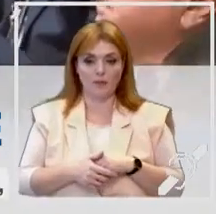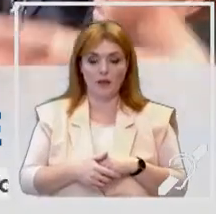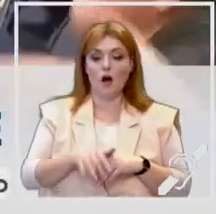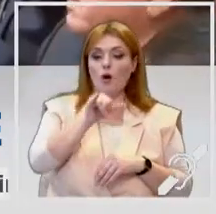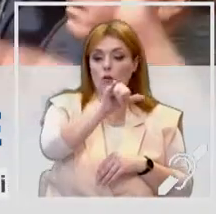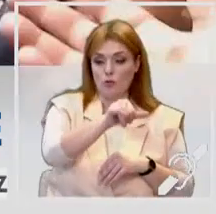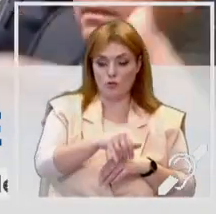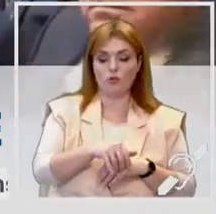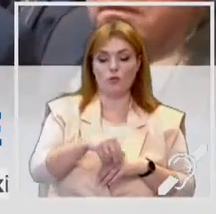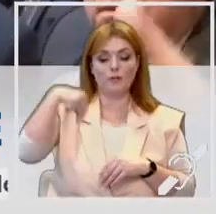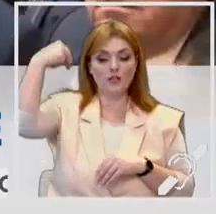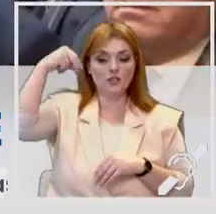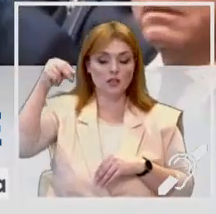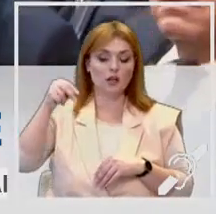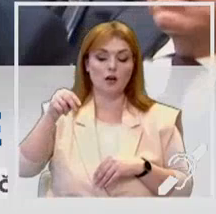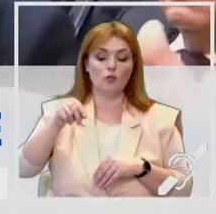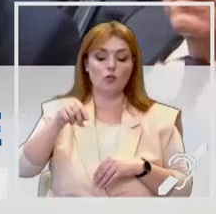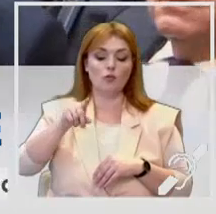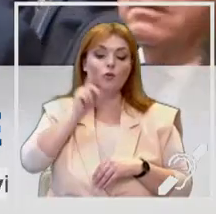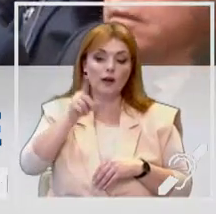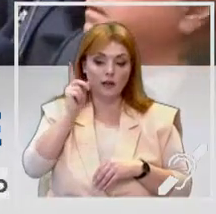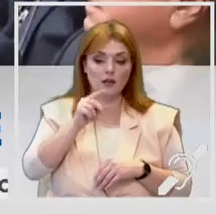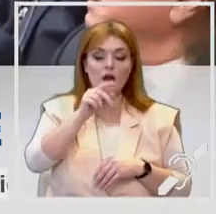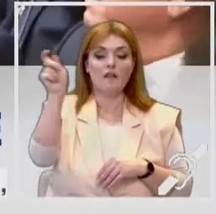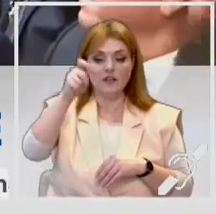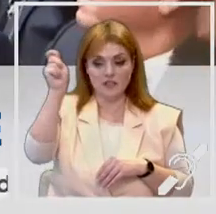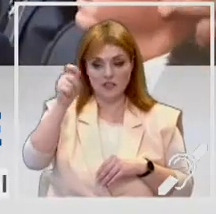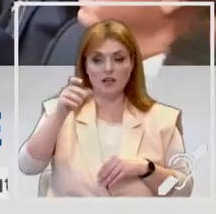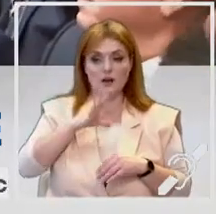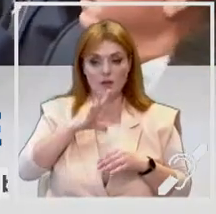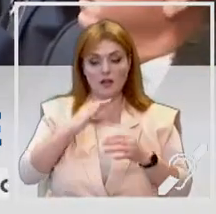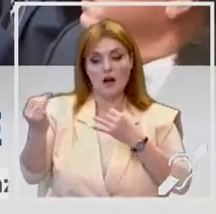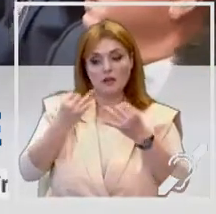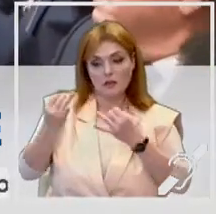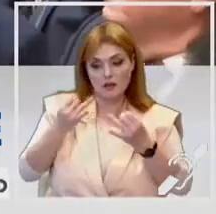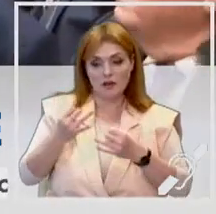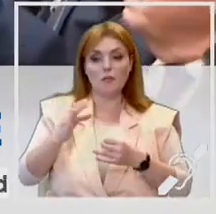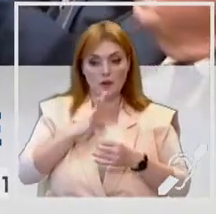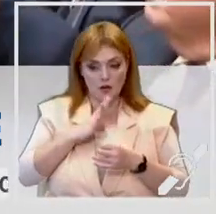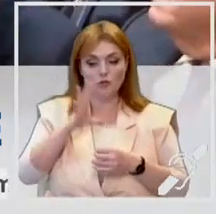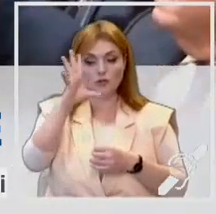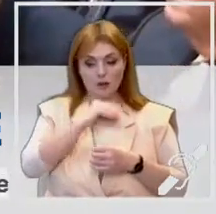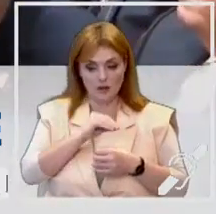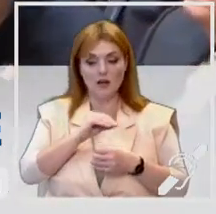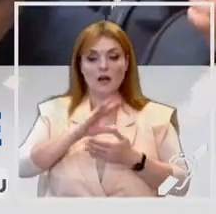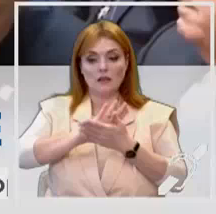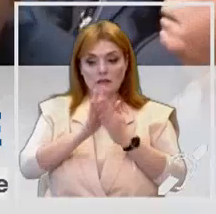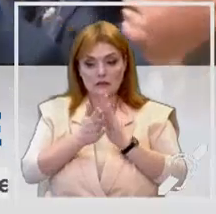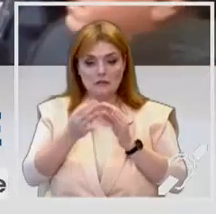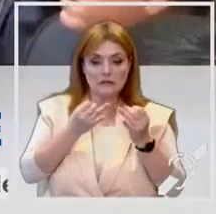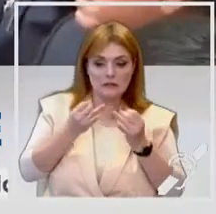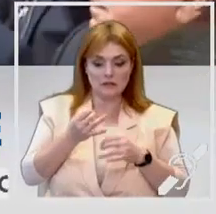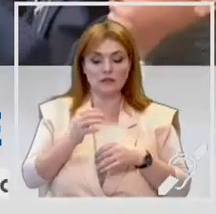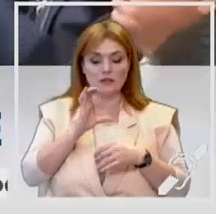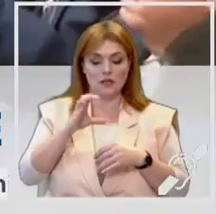un schimb verbal foarte direct cu premierul Ungariei în timpul ceremoniei de învestire a președintelui argentinian Javier Milei la Buenos Aires. Însă nu a dat